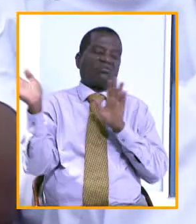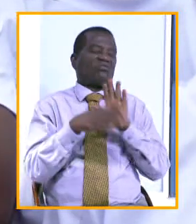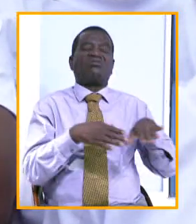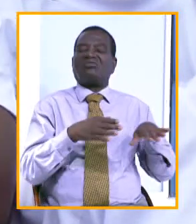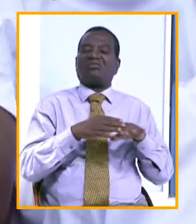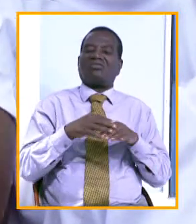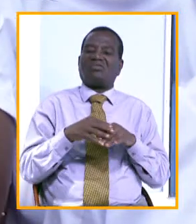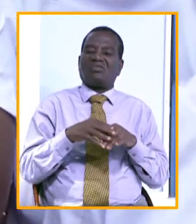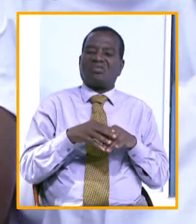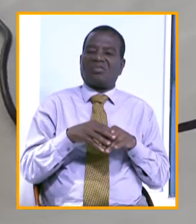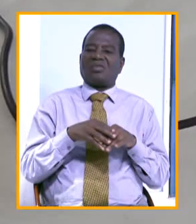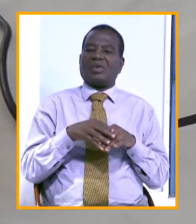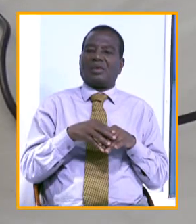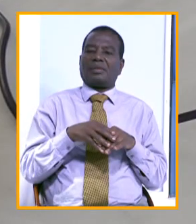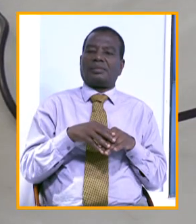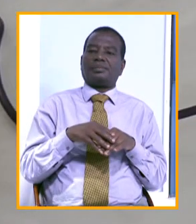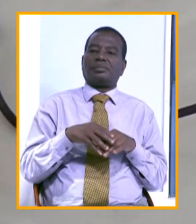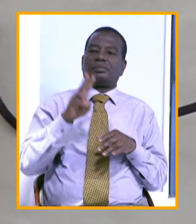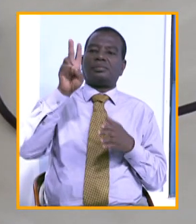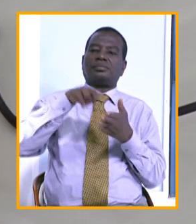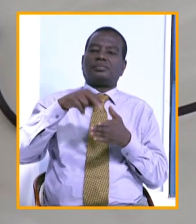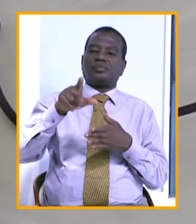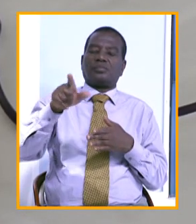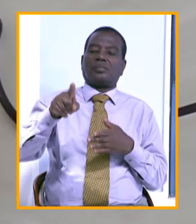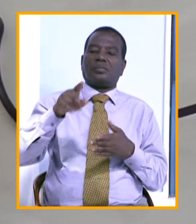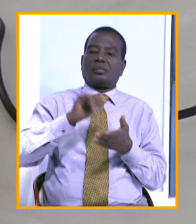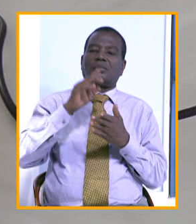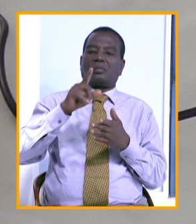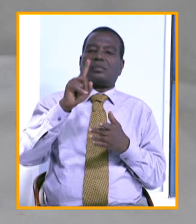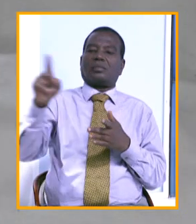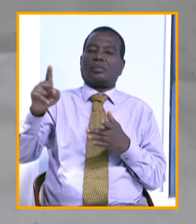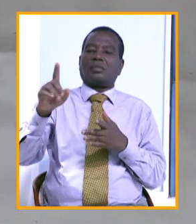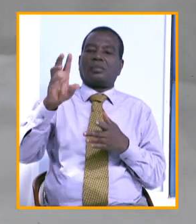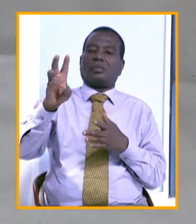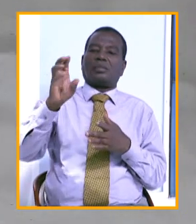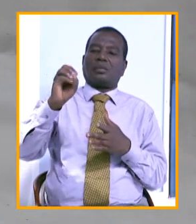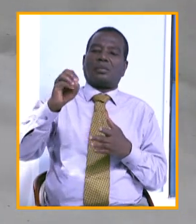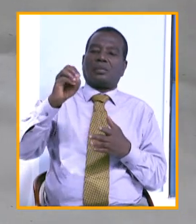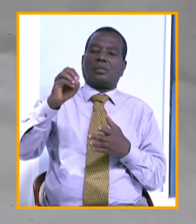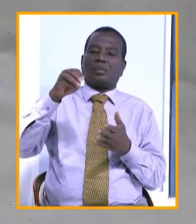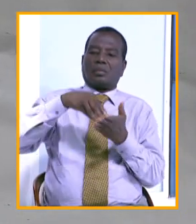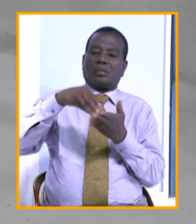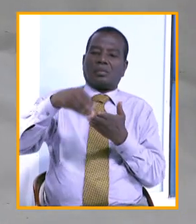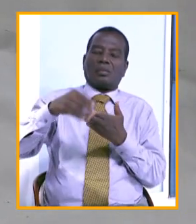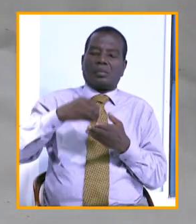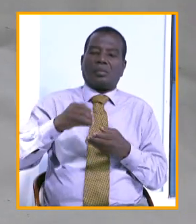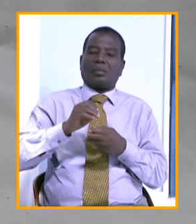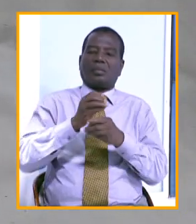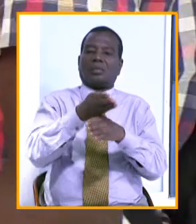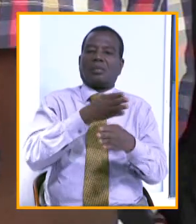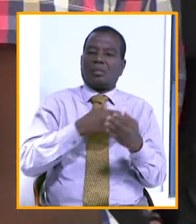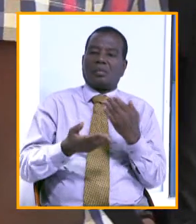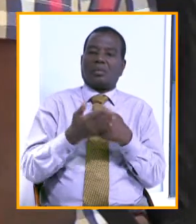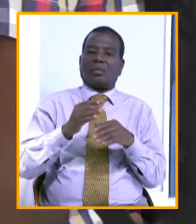utilisaient ces matériaux-là. En 2021, ce sont 160 milliards de francs CFA qui ont été générés par